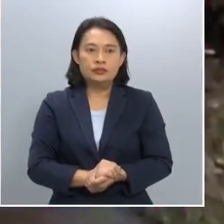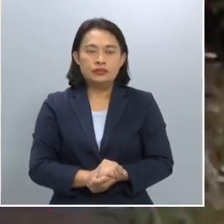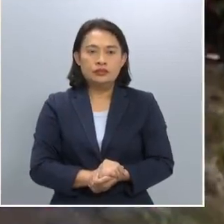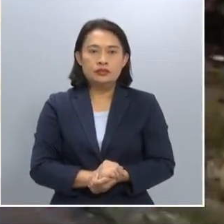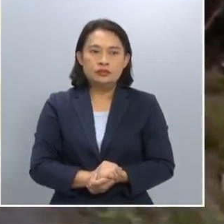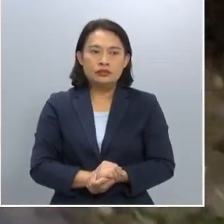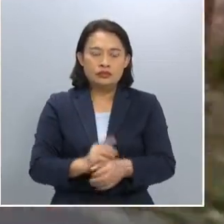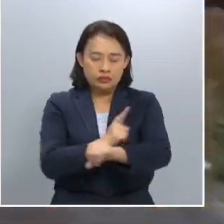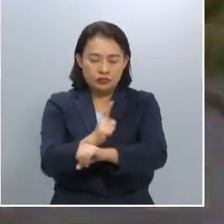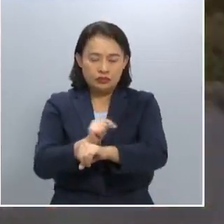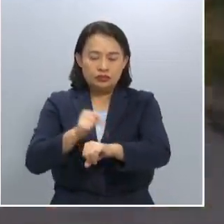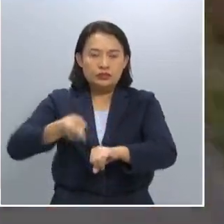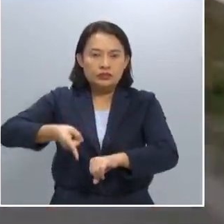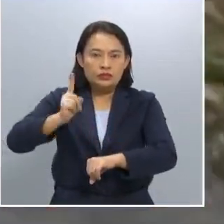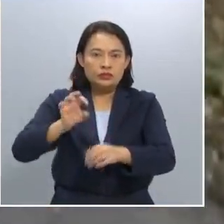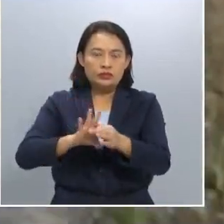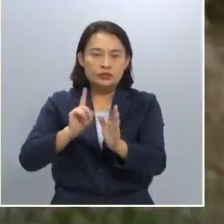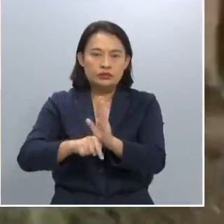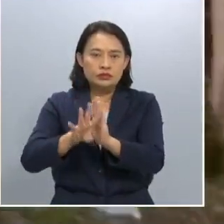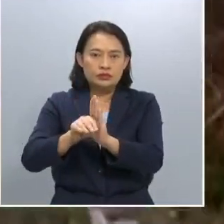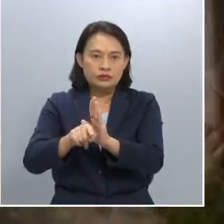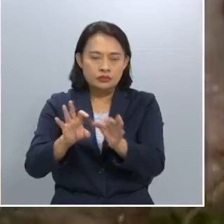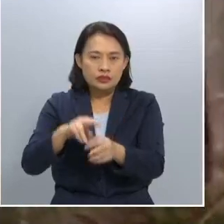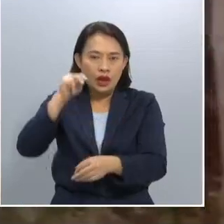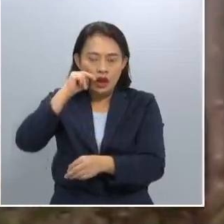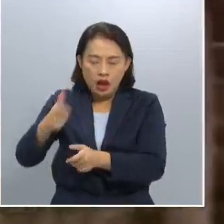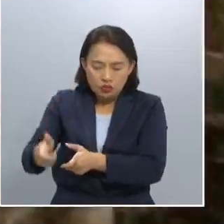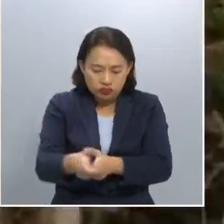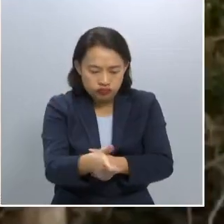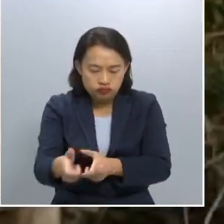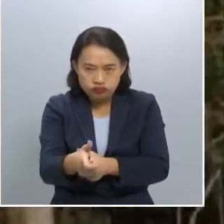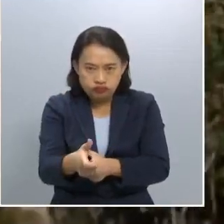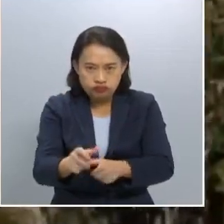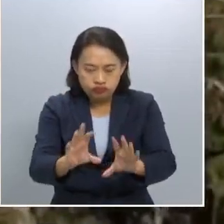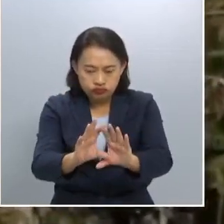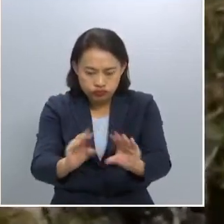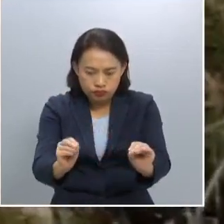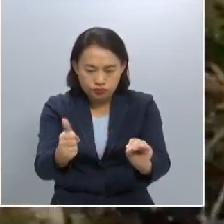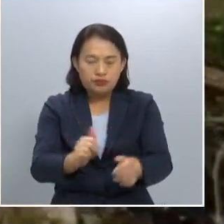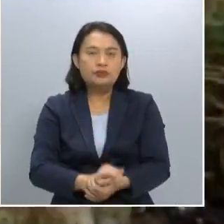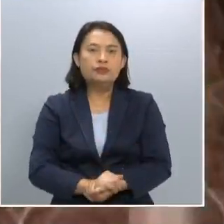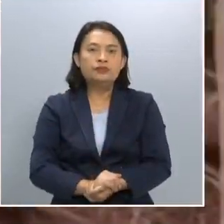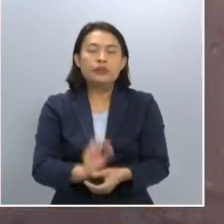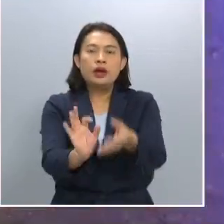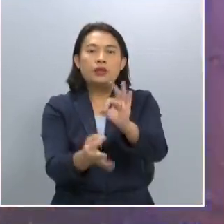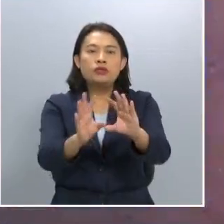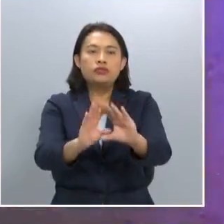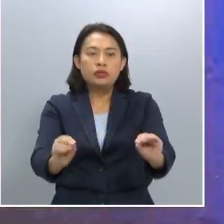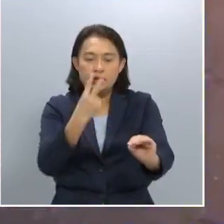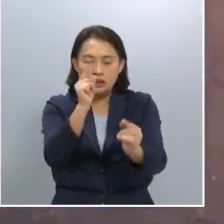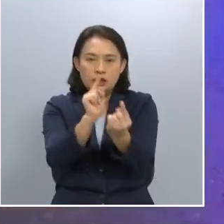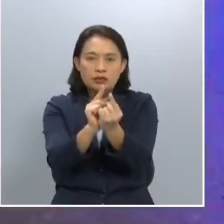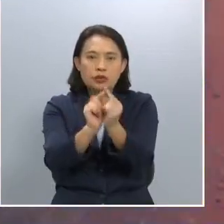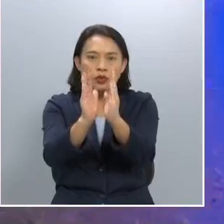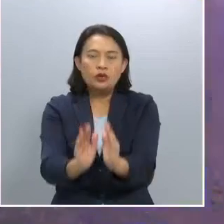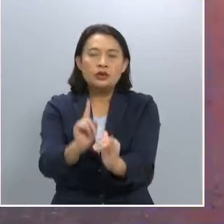องใช้เวลานานกว่า40นาทีเลยนะคะถึงจะสามารถฉีดน้ำควบคุมเพลิงเอาไว้ได้หลังจากที่เพลิงสงบเข้าไปดูถึงเจอร่างคนที่เสีย